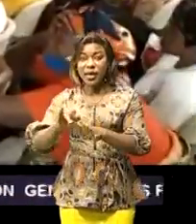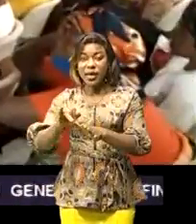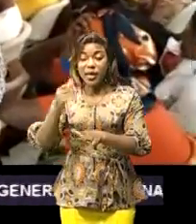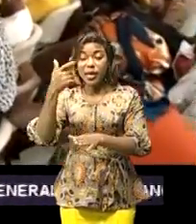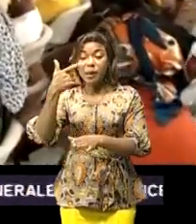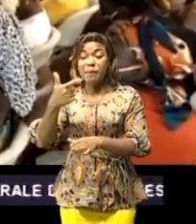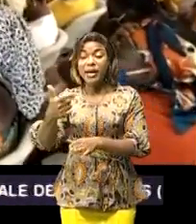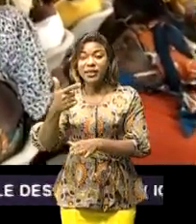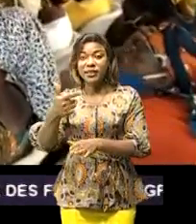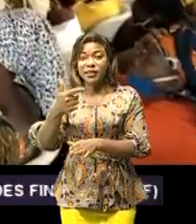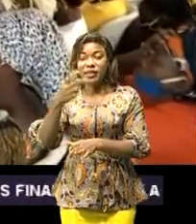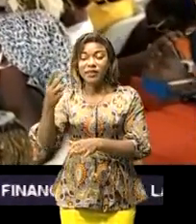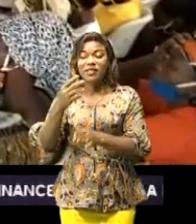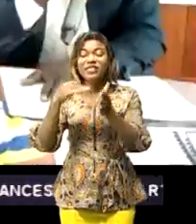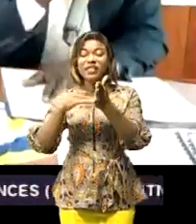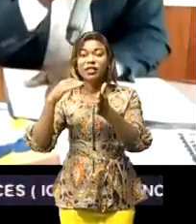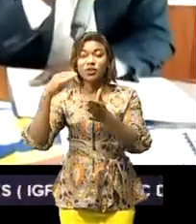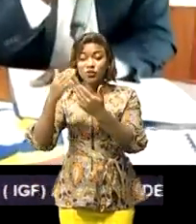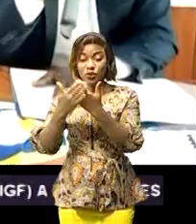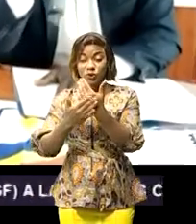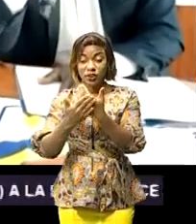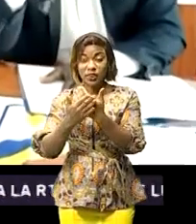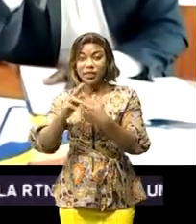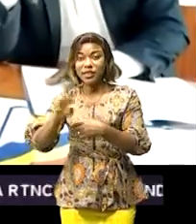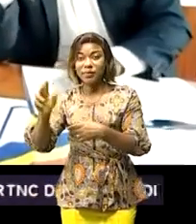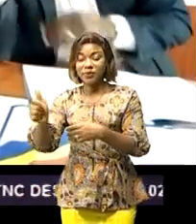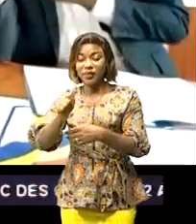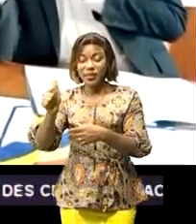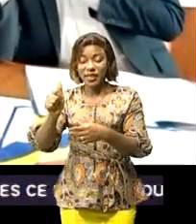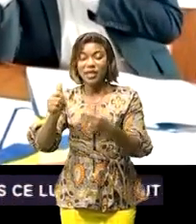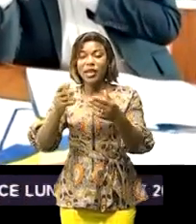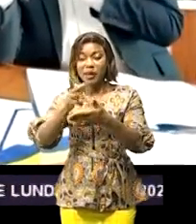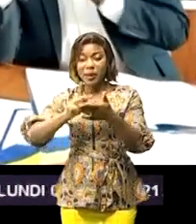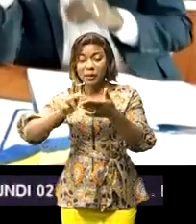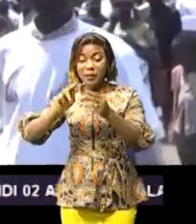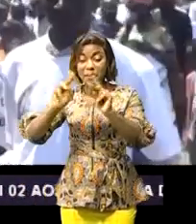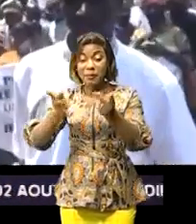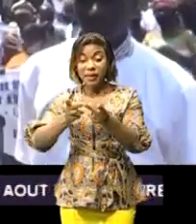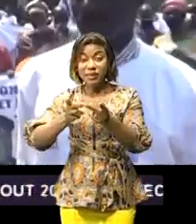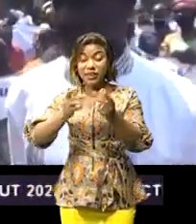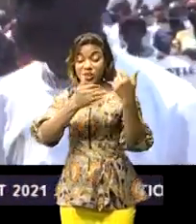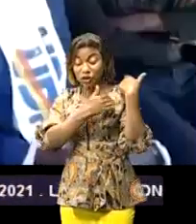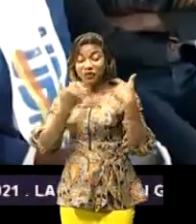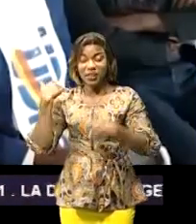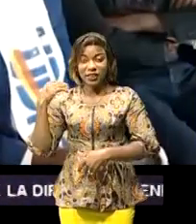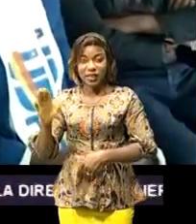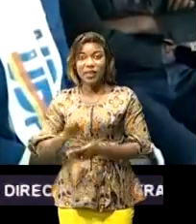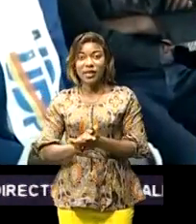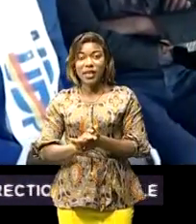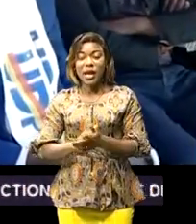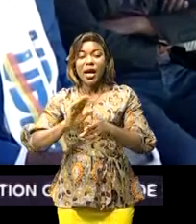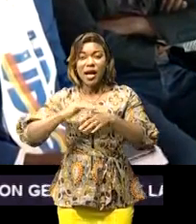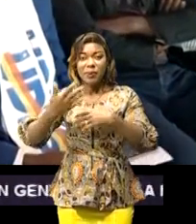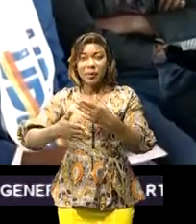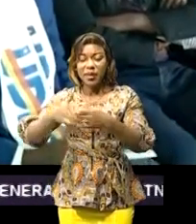juillet à ces partis au pouvoir, cher à Félix Antoine Tshisekedi de Tshilombo, chef de l'État. C'était après avoir